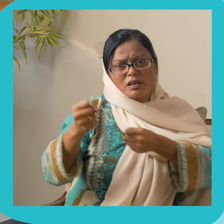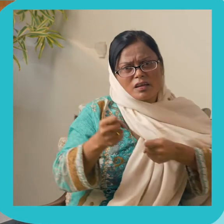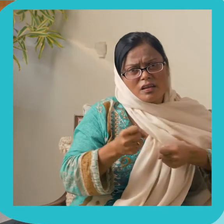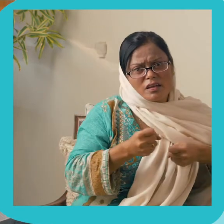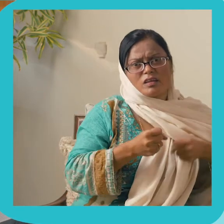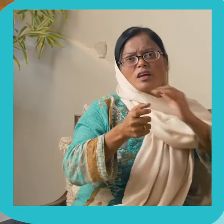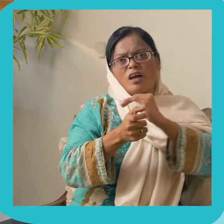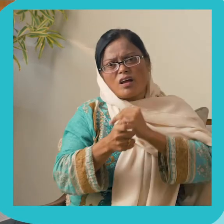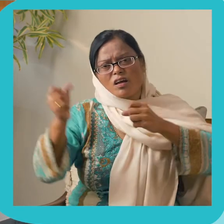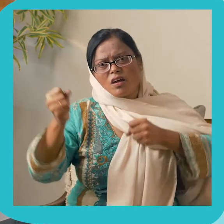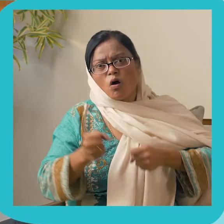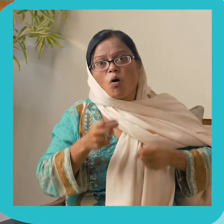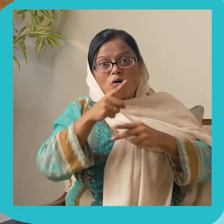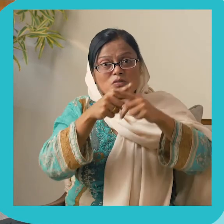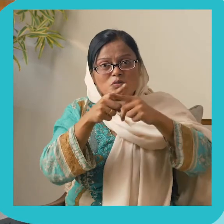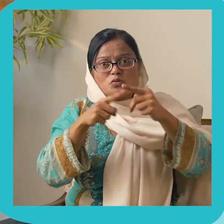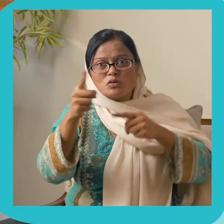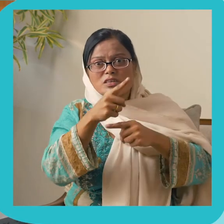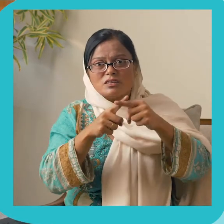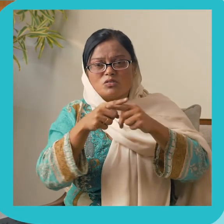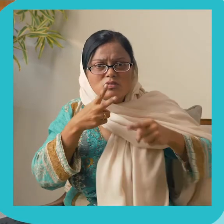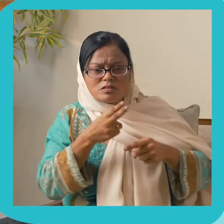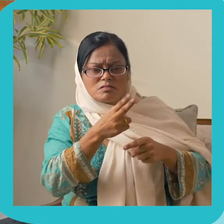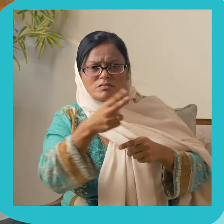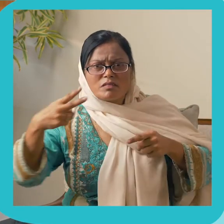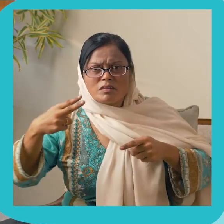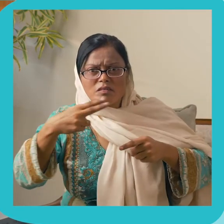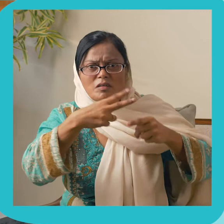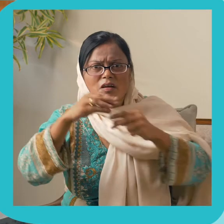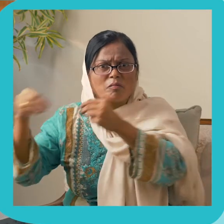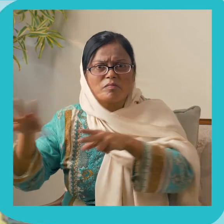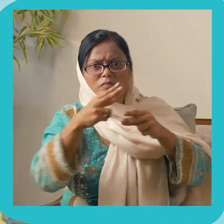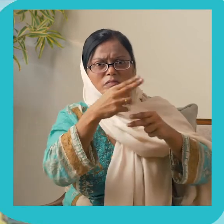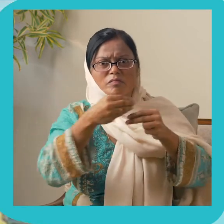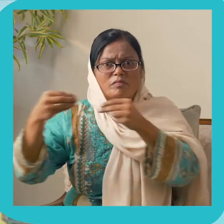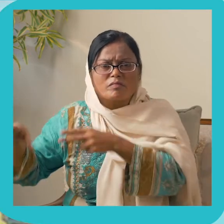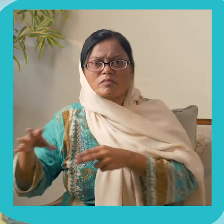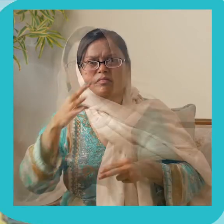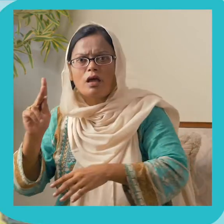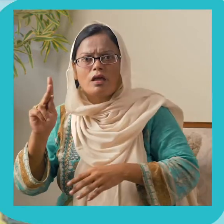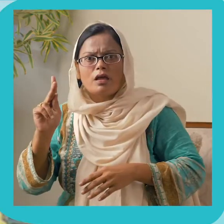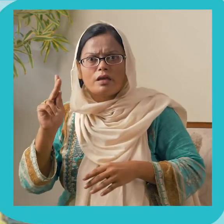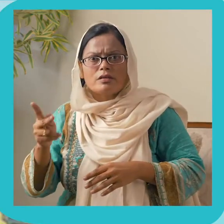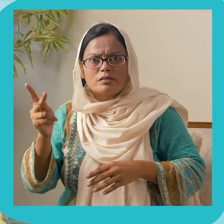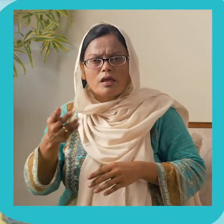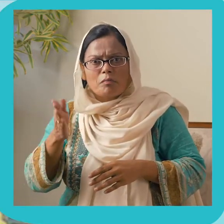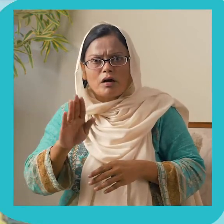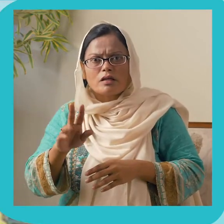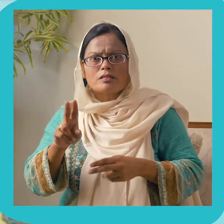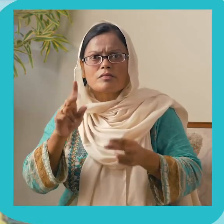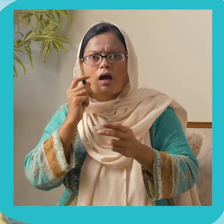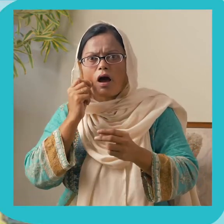बांधकर कश्ती पर खींचा और छुरी से प्लास्टिक को काट कर हटाया। इस दौरान